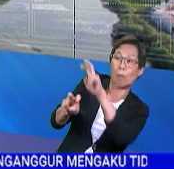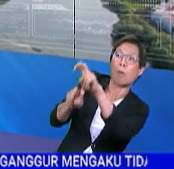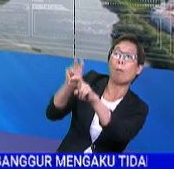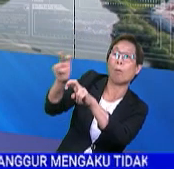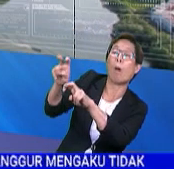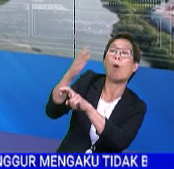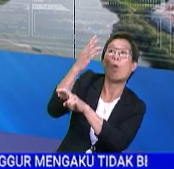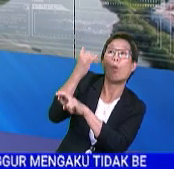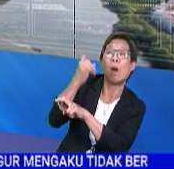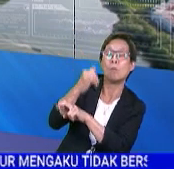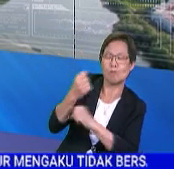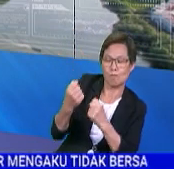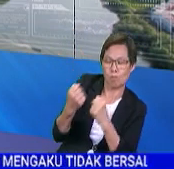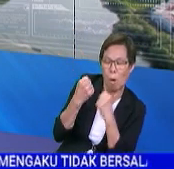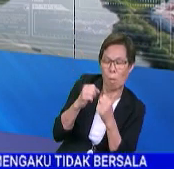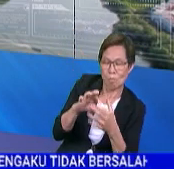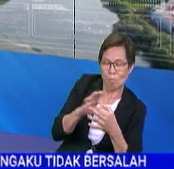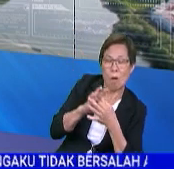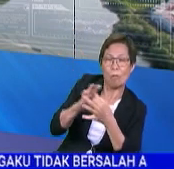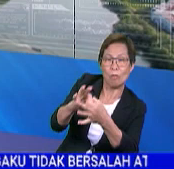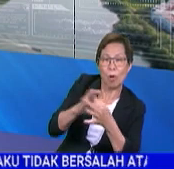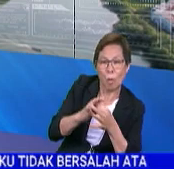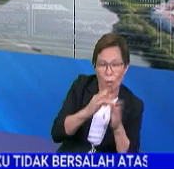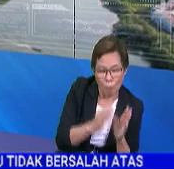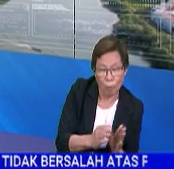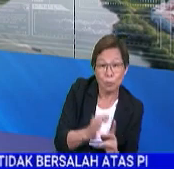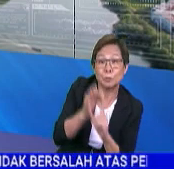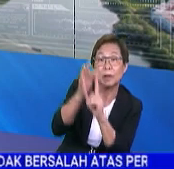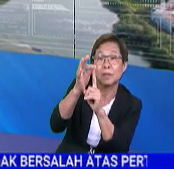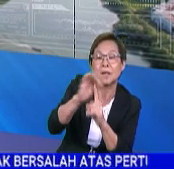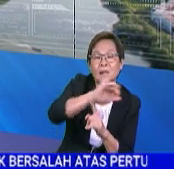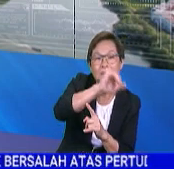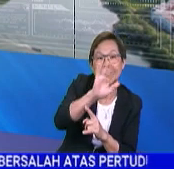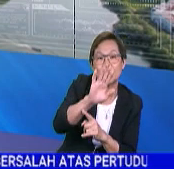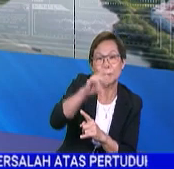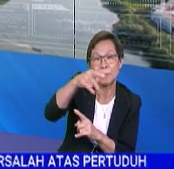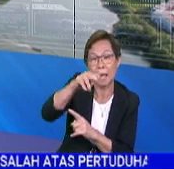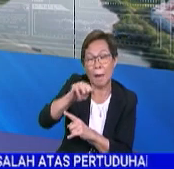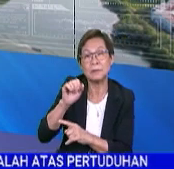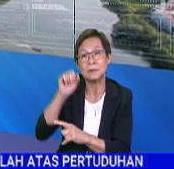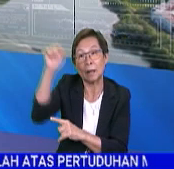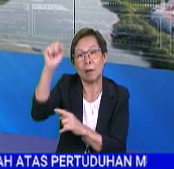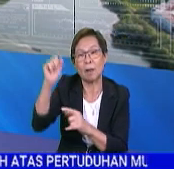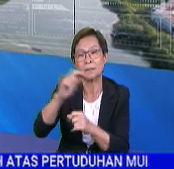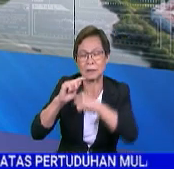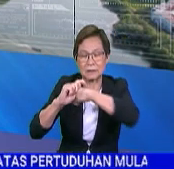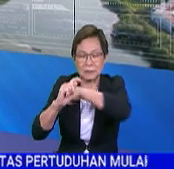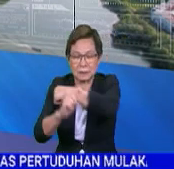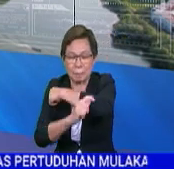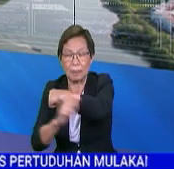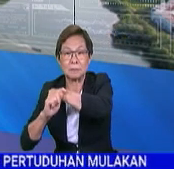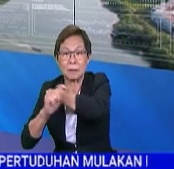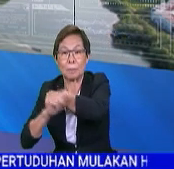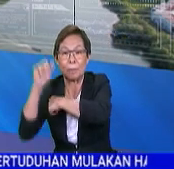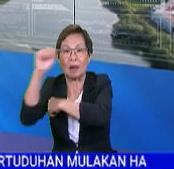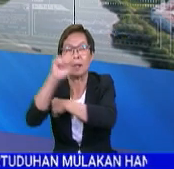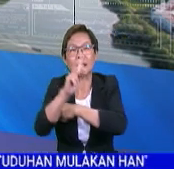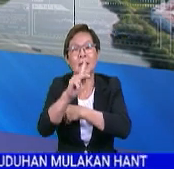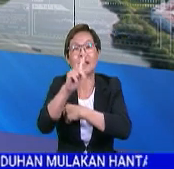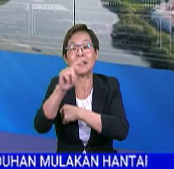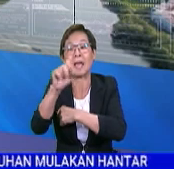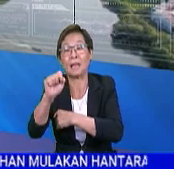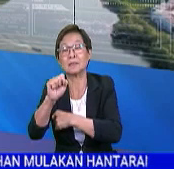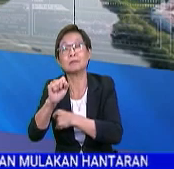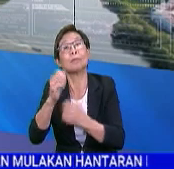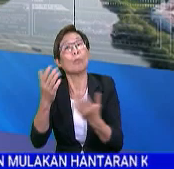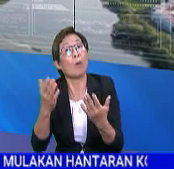lain bertujuan memantapkan kerjasama strategik antara jbpm Sabah dan taman-taman Sabah TTS